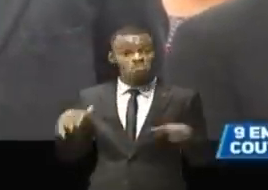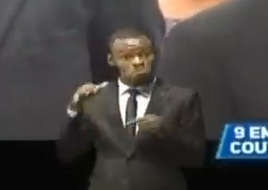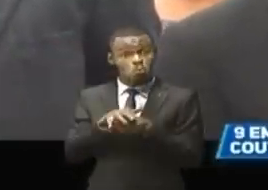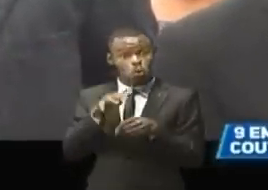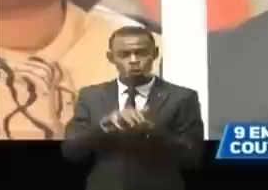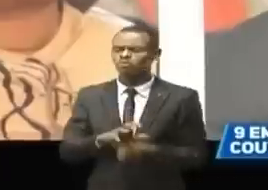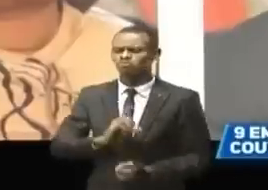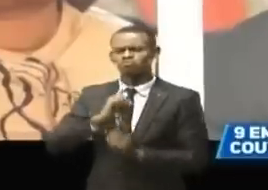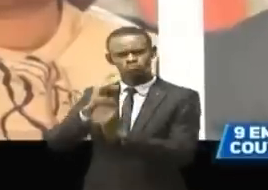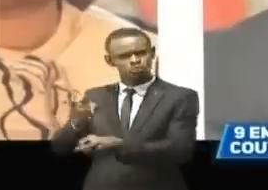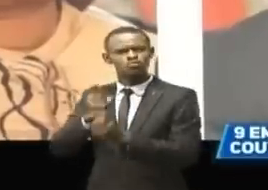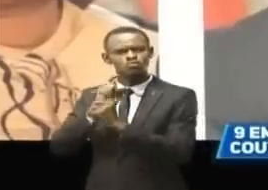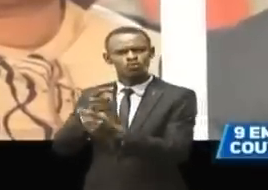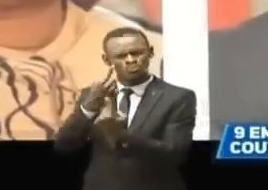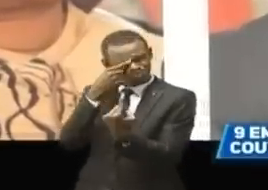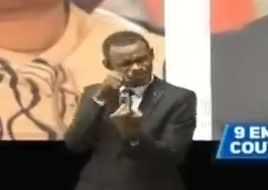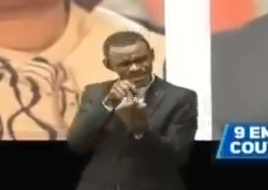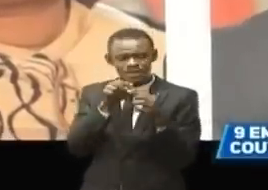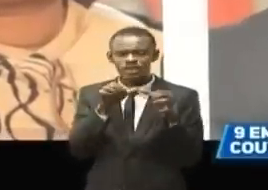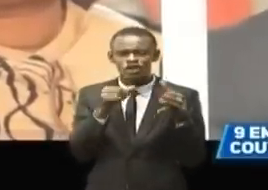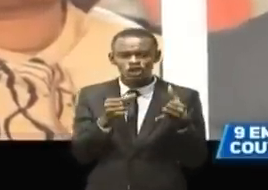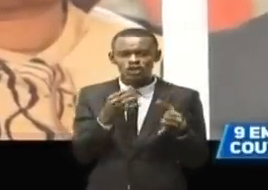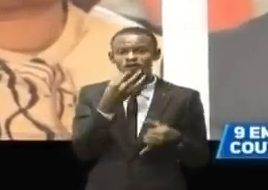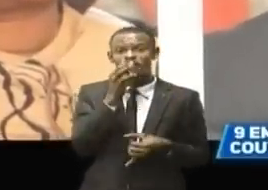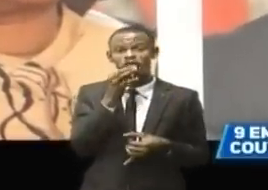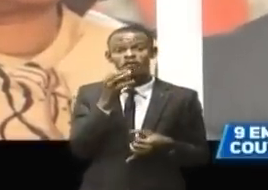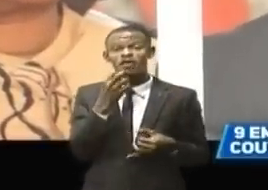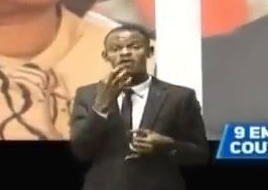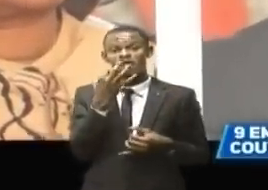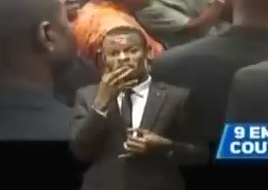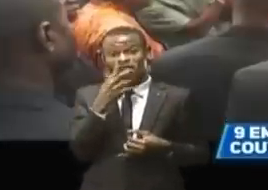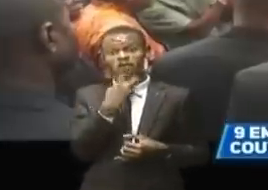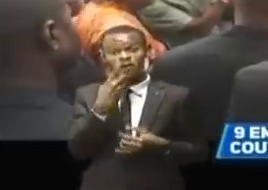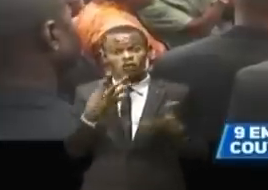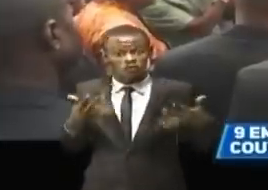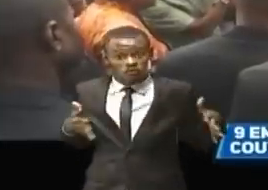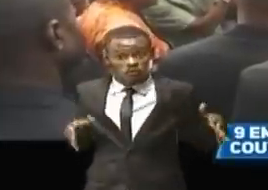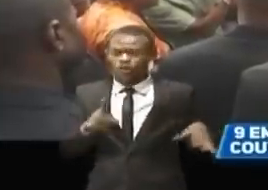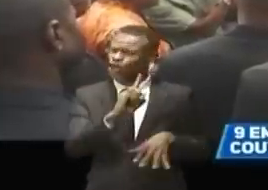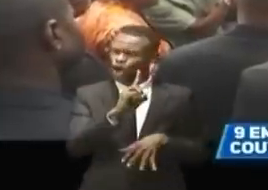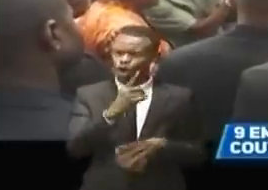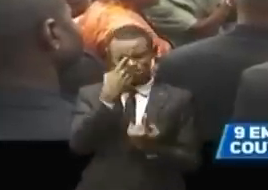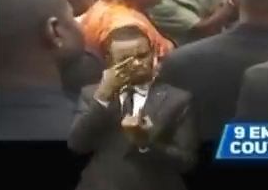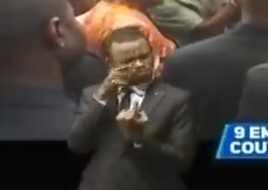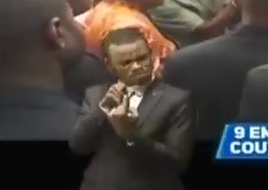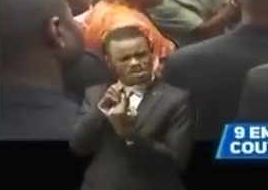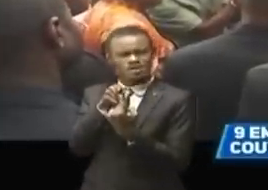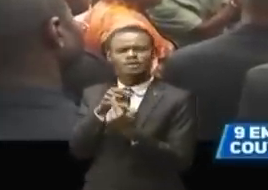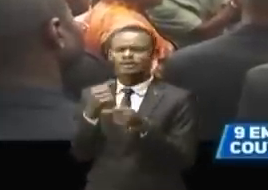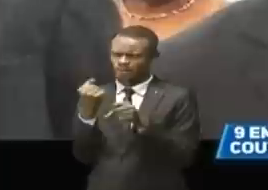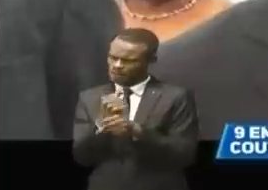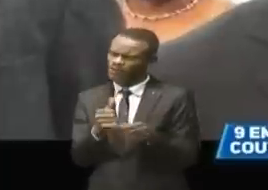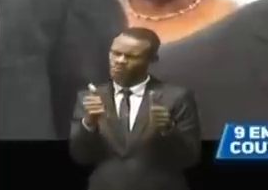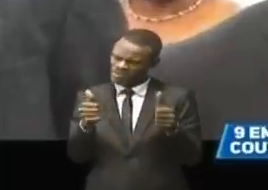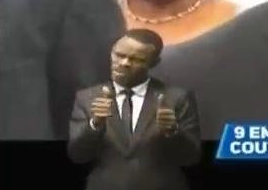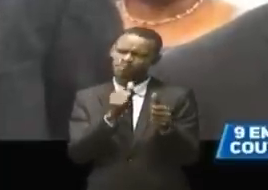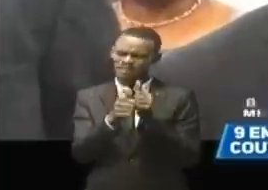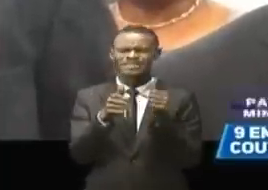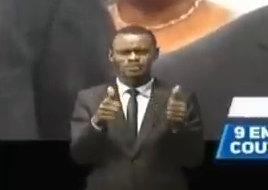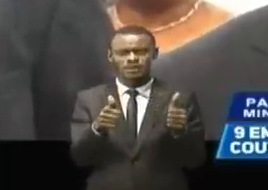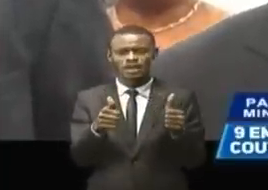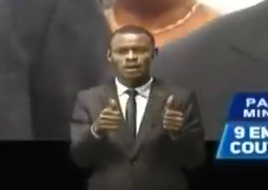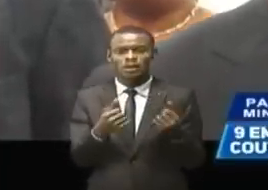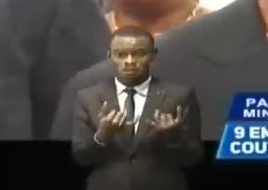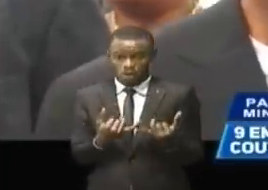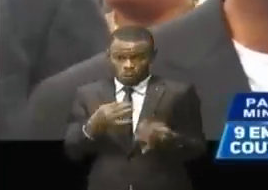nous équiper véritablement comme des grandes chaînes de production parce que après l'organisation des Jeux, la RTNC sera prête à la